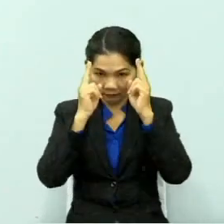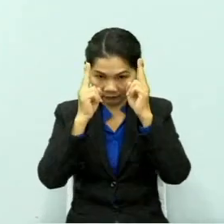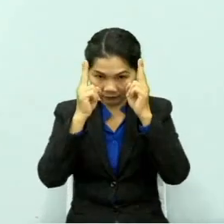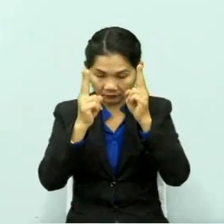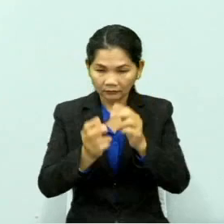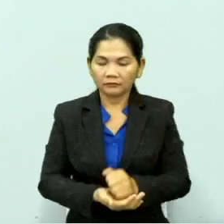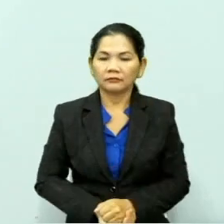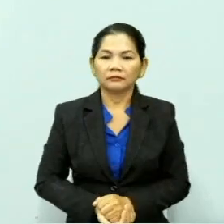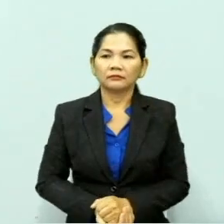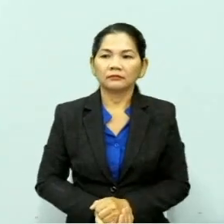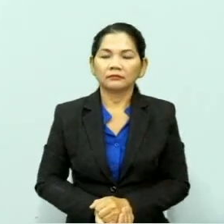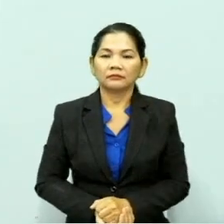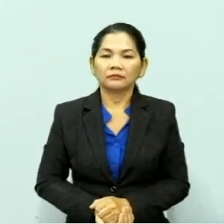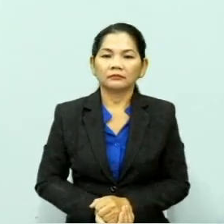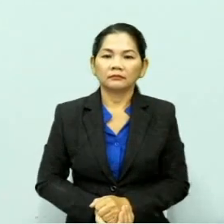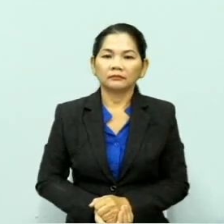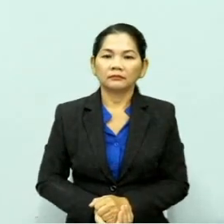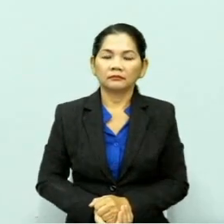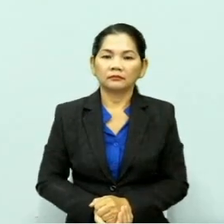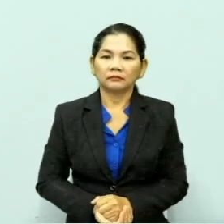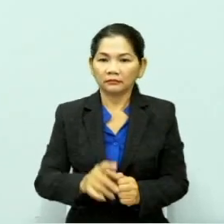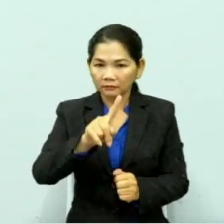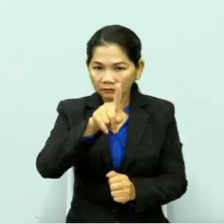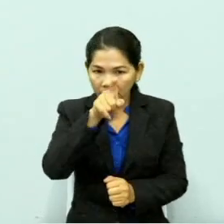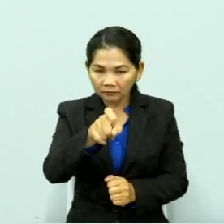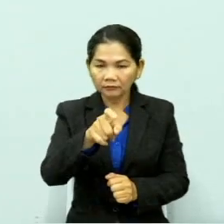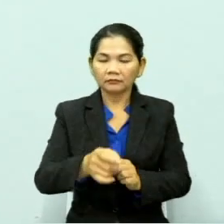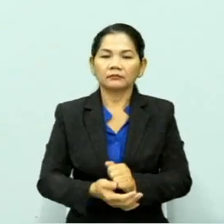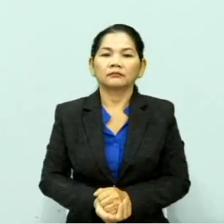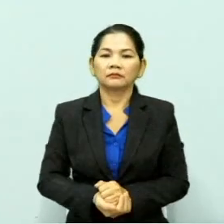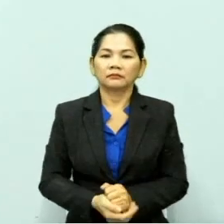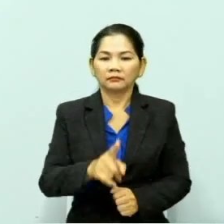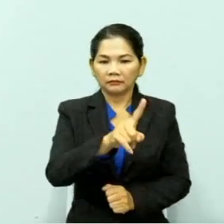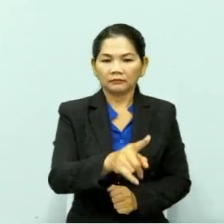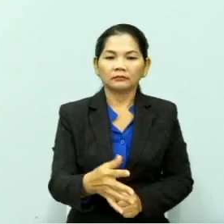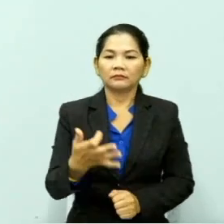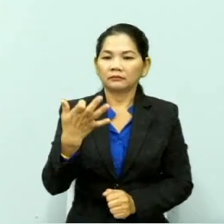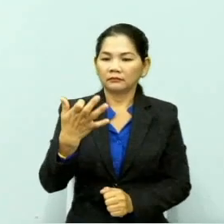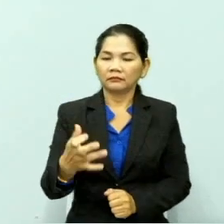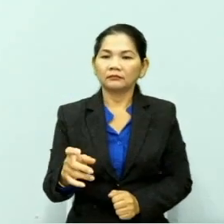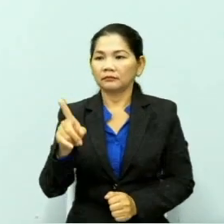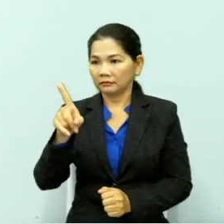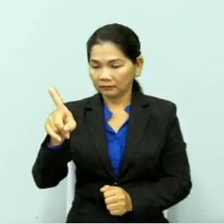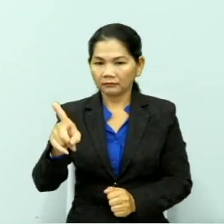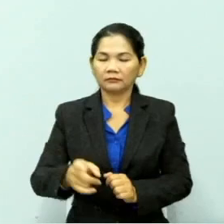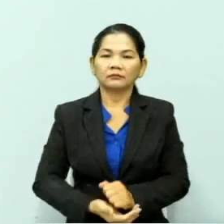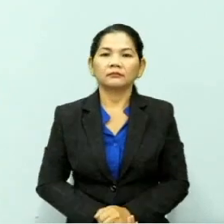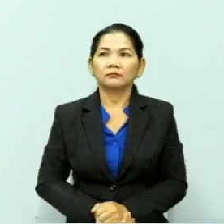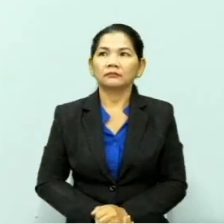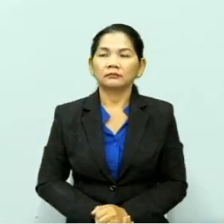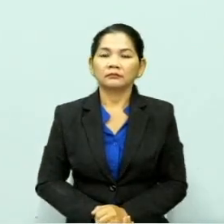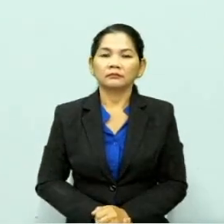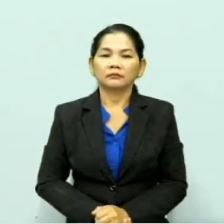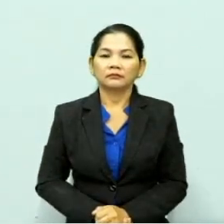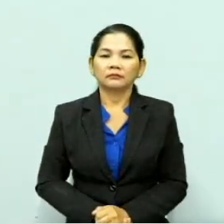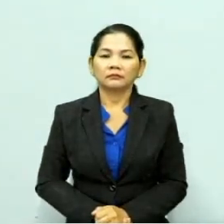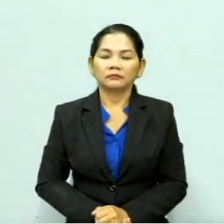cố nè con cha nè nè con sầm núa cha nói tùm po tí mùi rưỡi ba sớp sập mùi cha